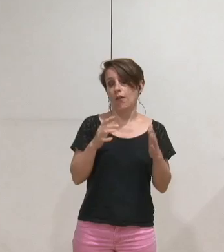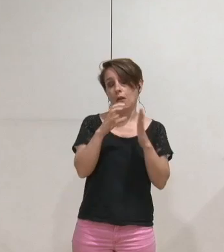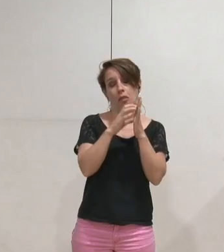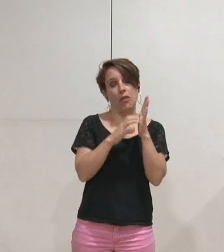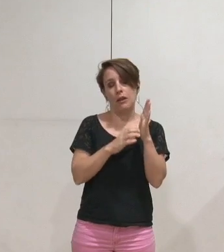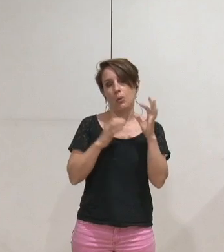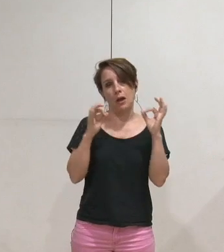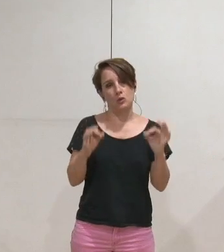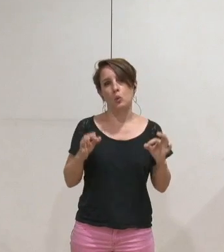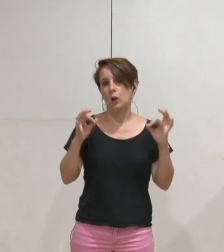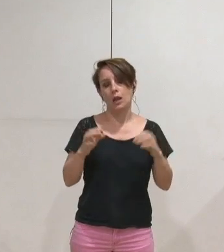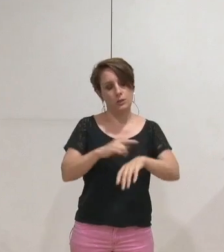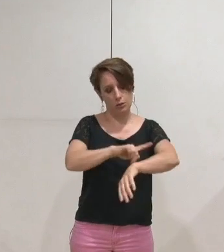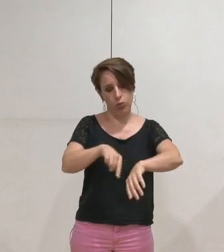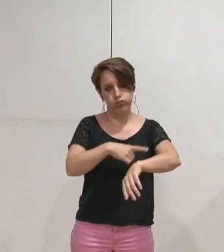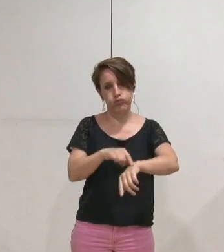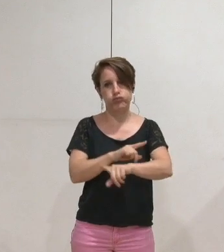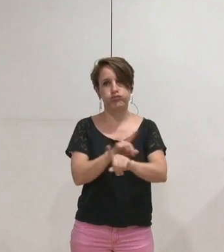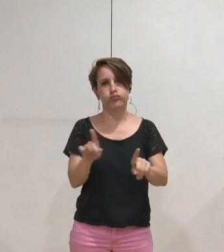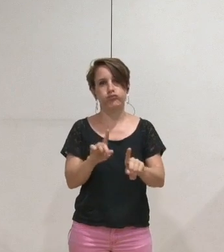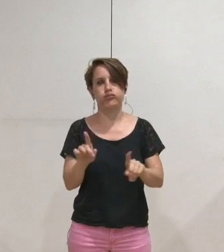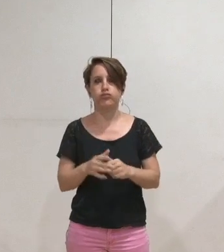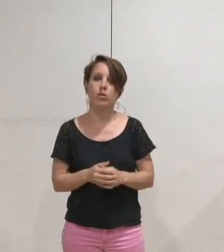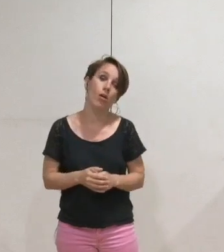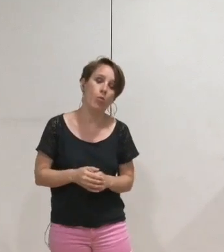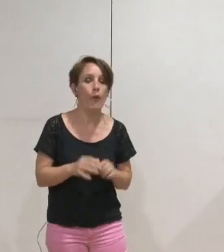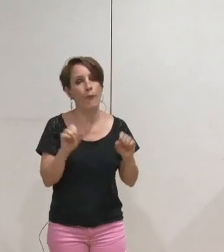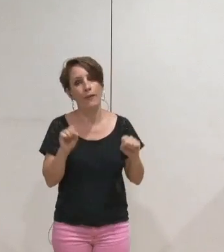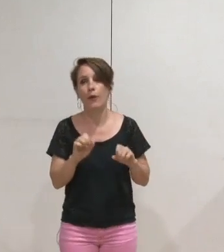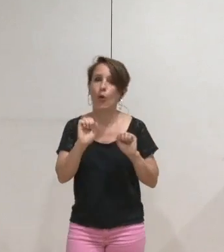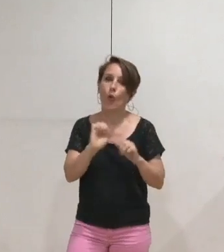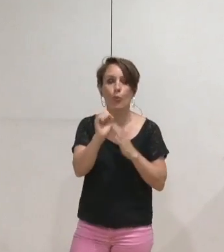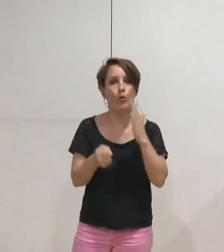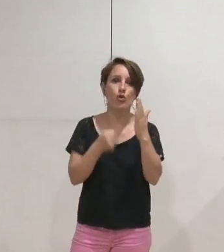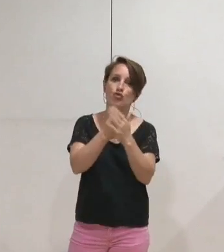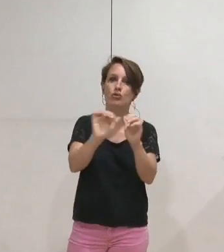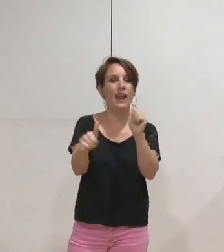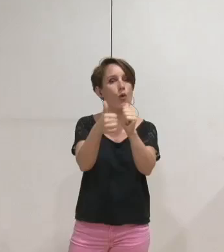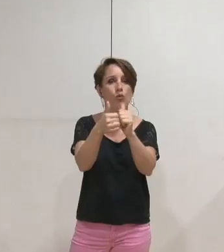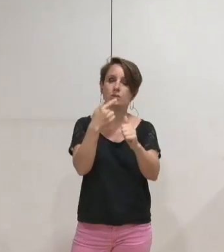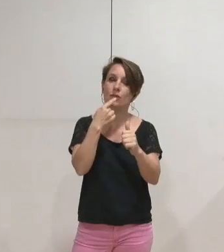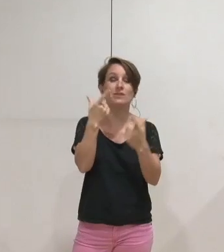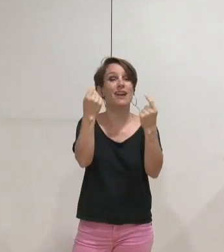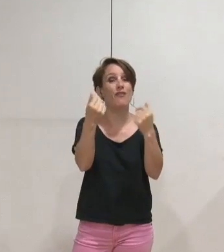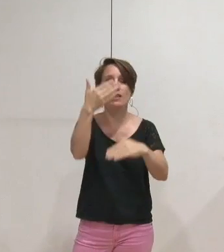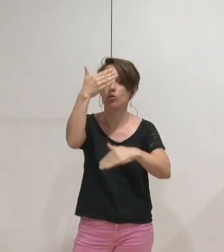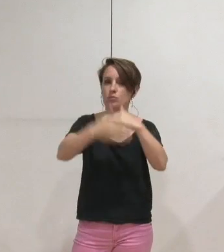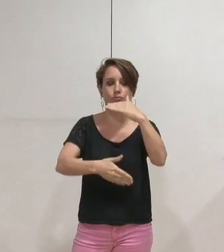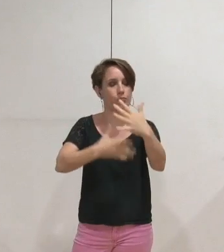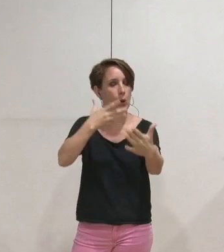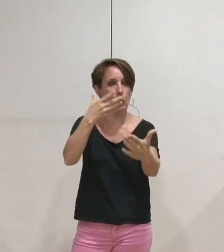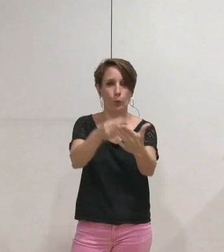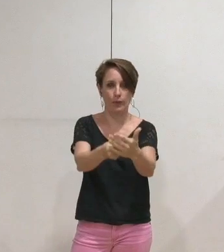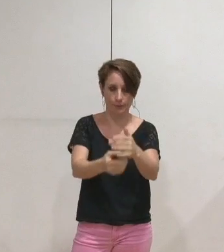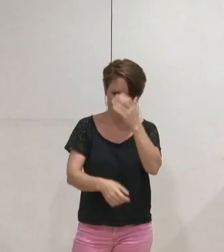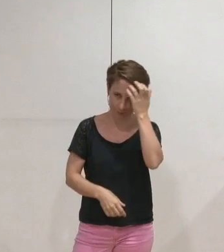vont pas prendre de temps on peut aller jusqu'à la 11 même comme ça ça fera toute la finance allez la 11 donc c'est